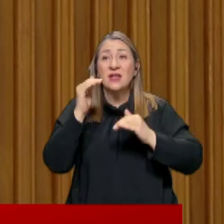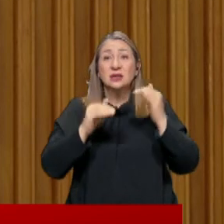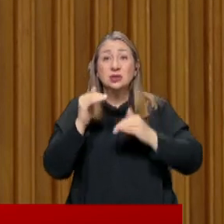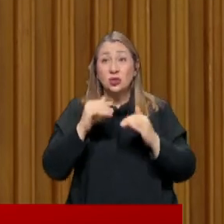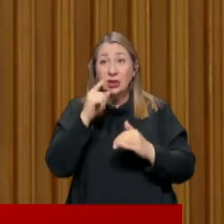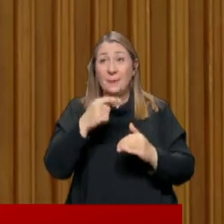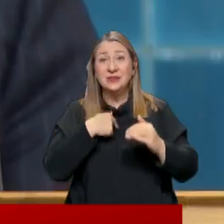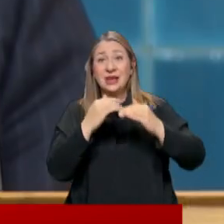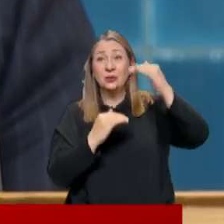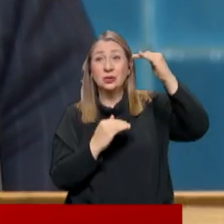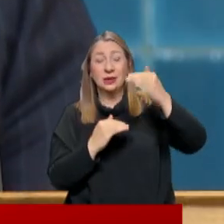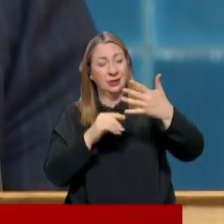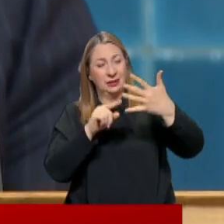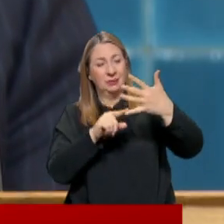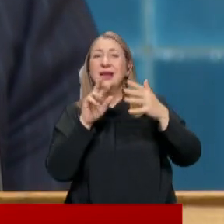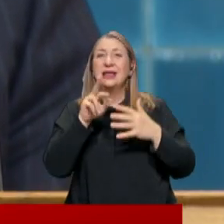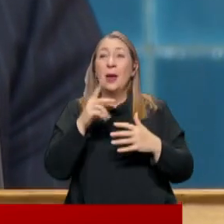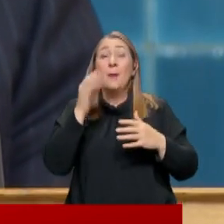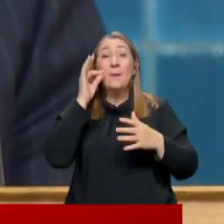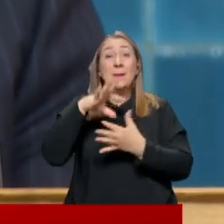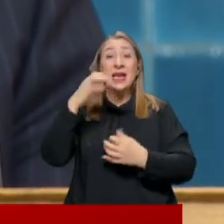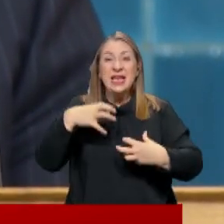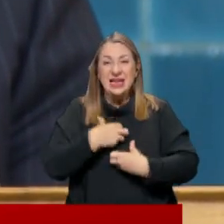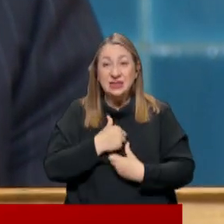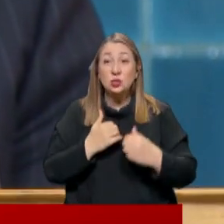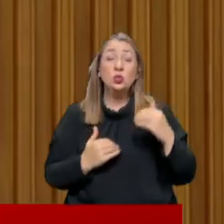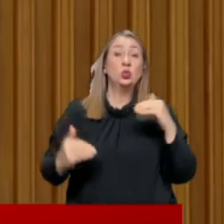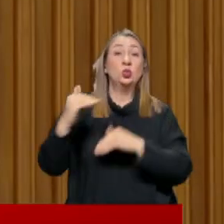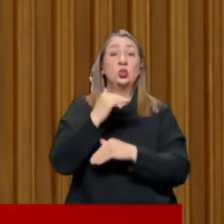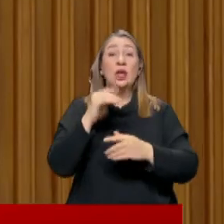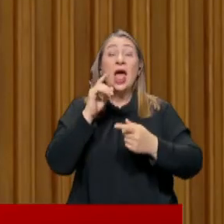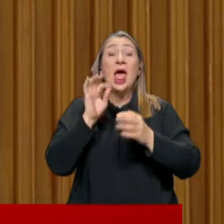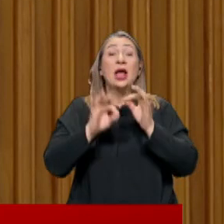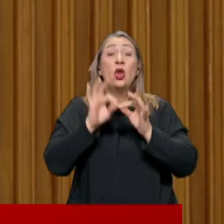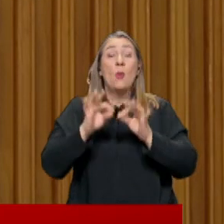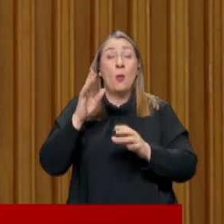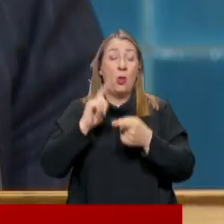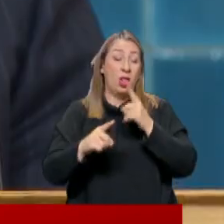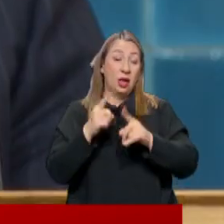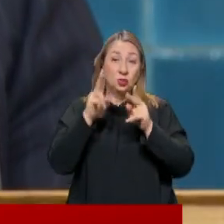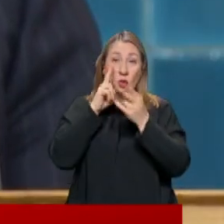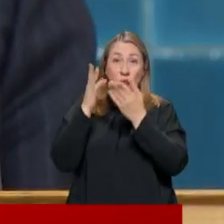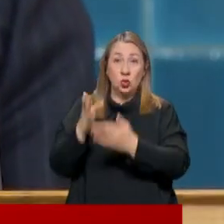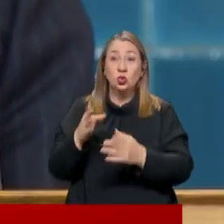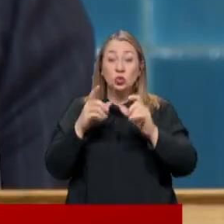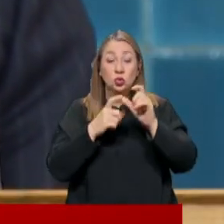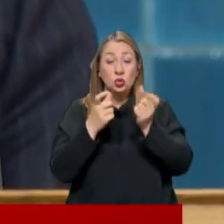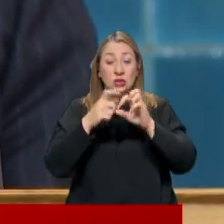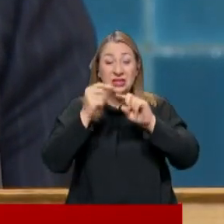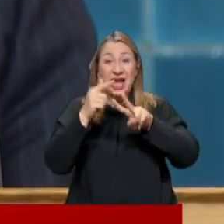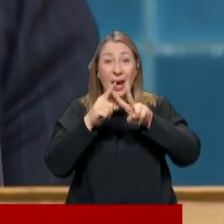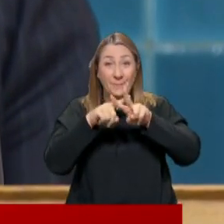bizden en yüksek işte size bi' krizin Üstün ekonomi politikalarının sonucu Surinam